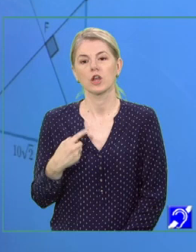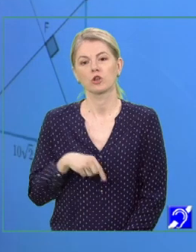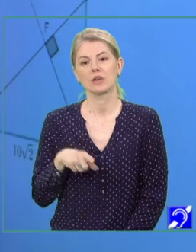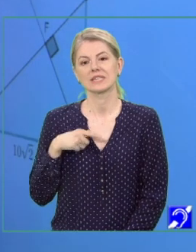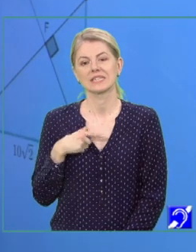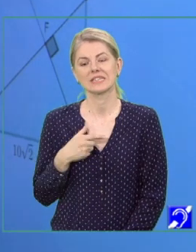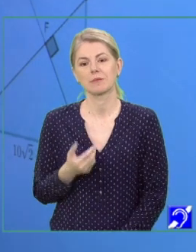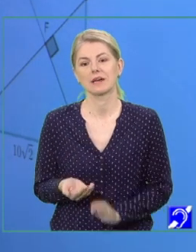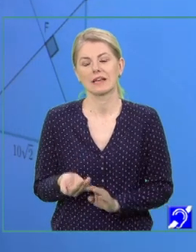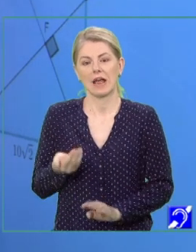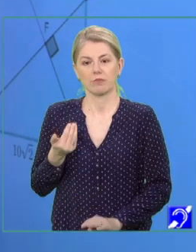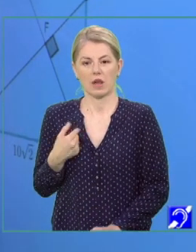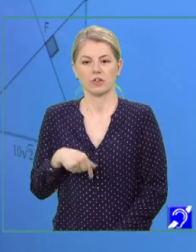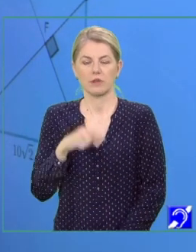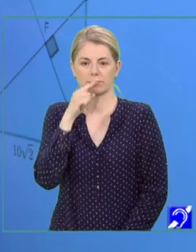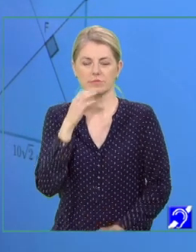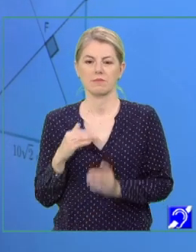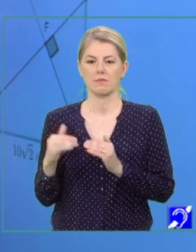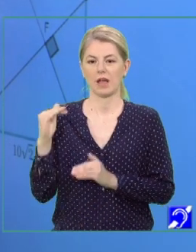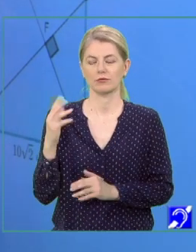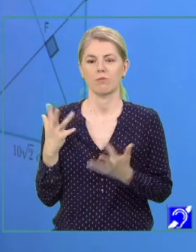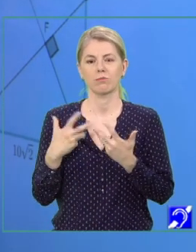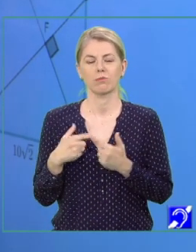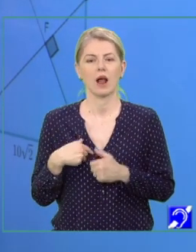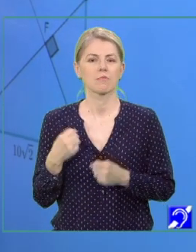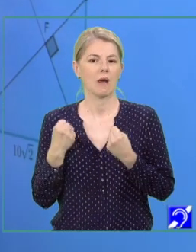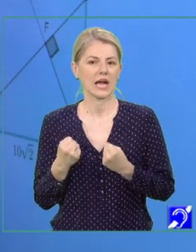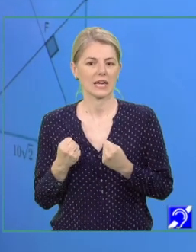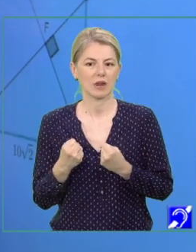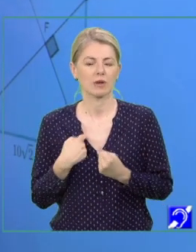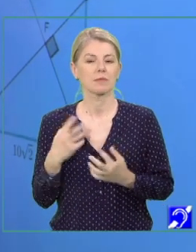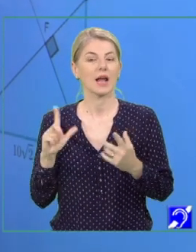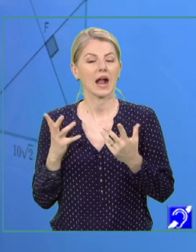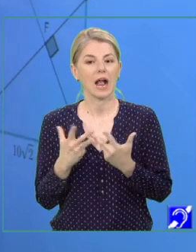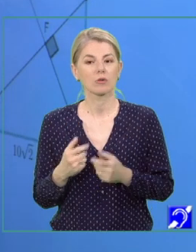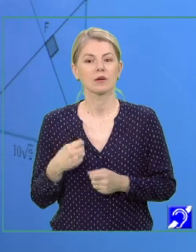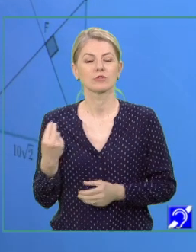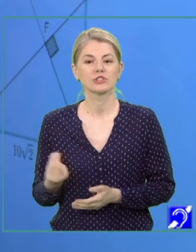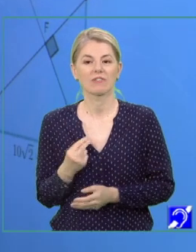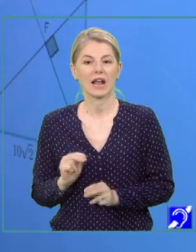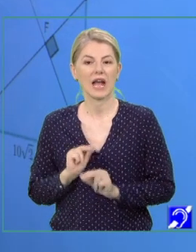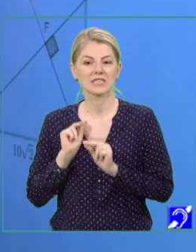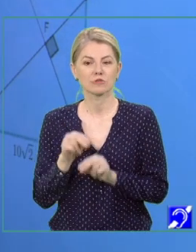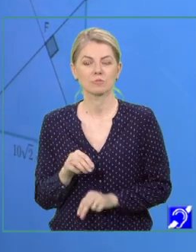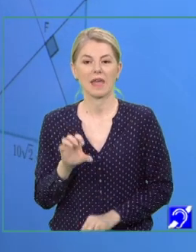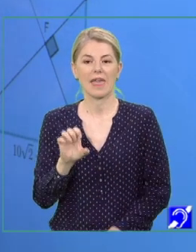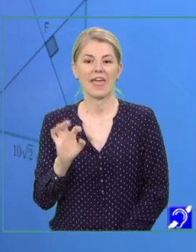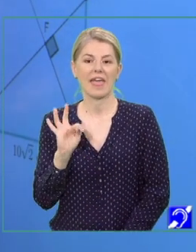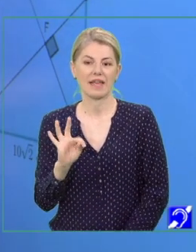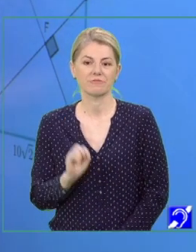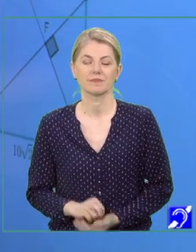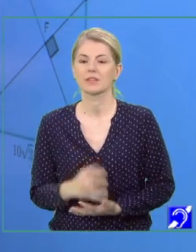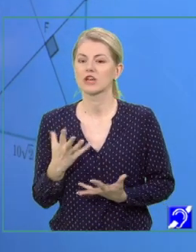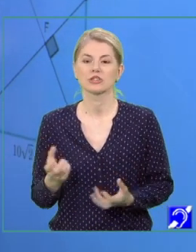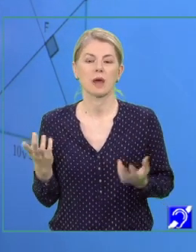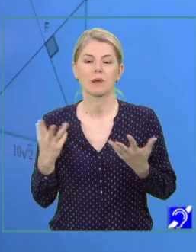la o fază mai pretențioasă a matematicii. Trebuie să calculăm ceva ca să ajungem la acest EF. Ce